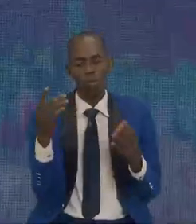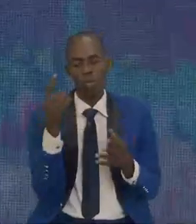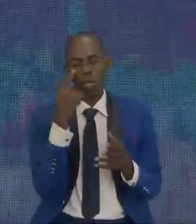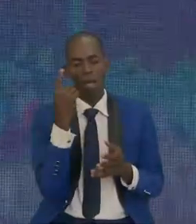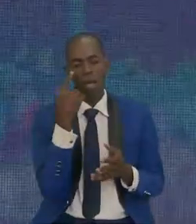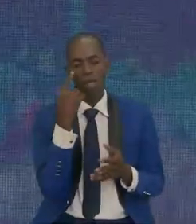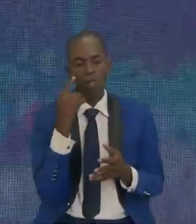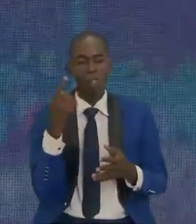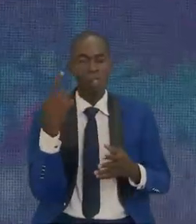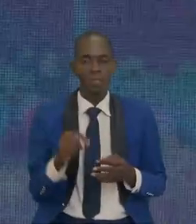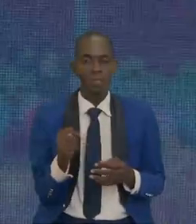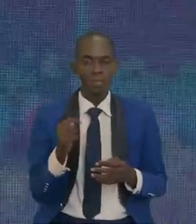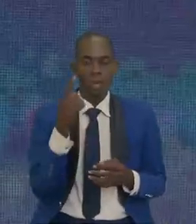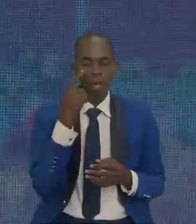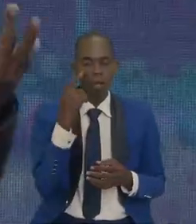Et que lorsque vous ouvrez